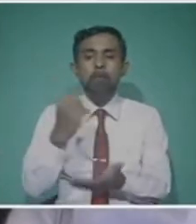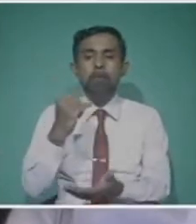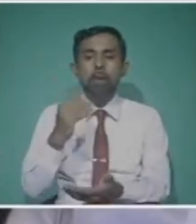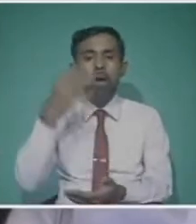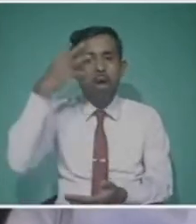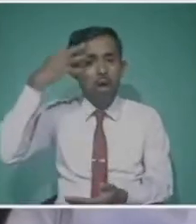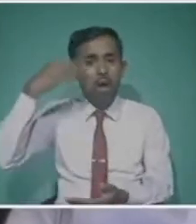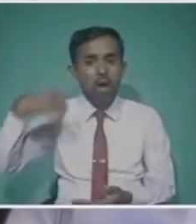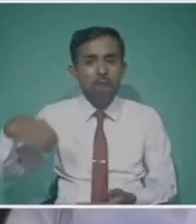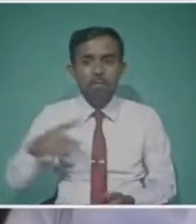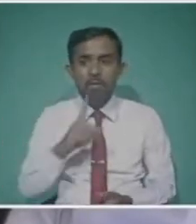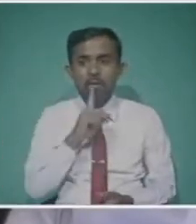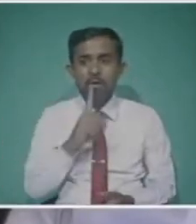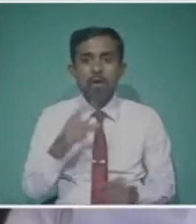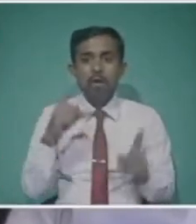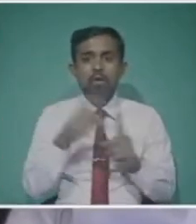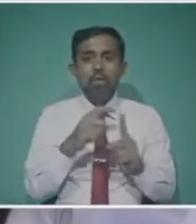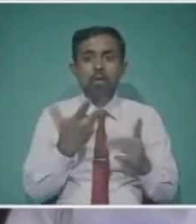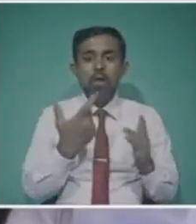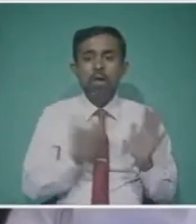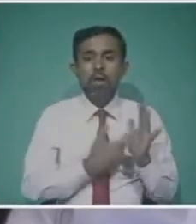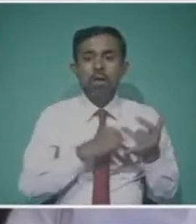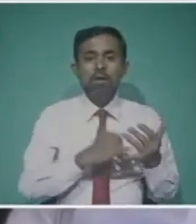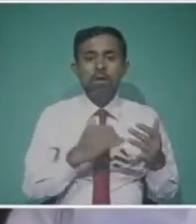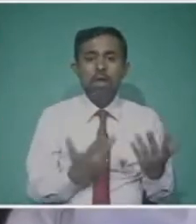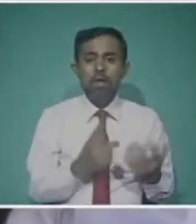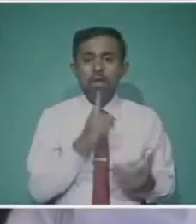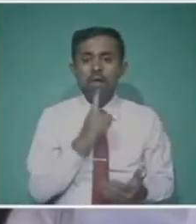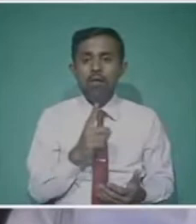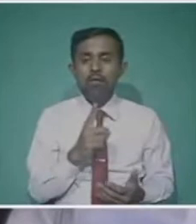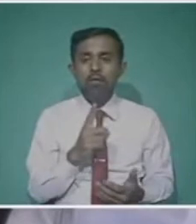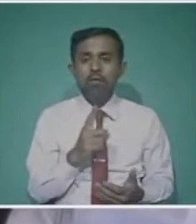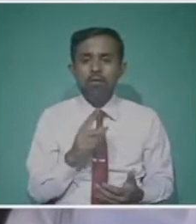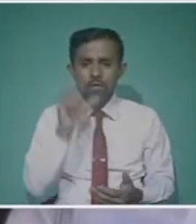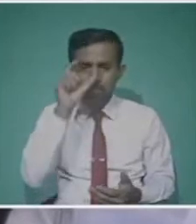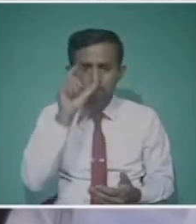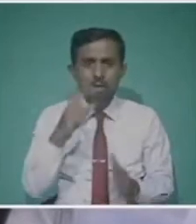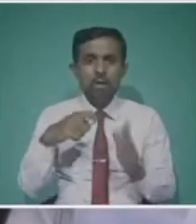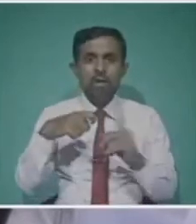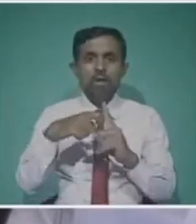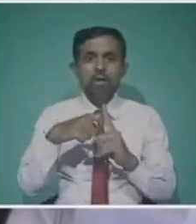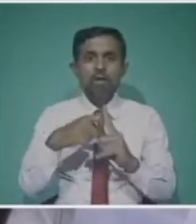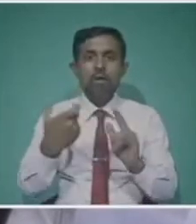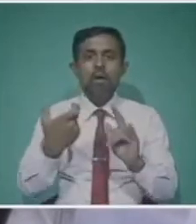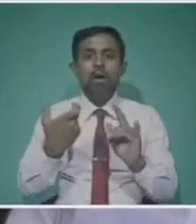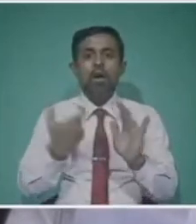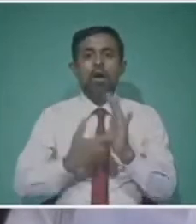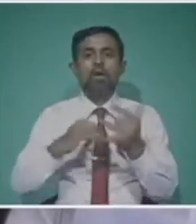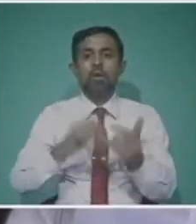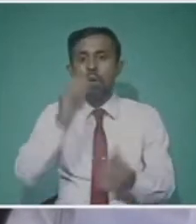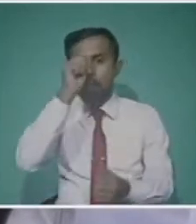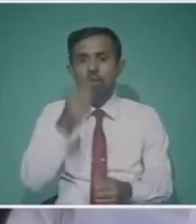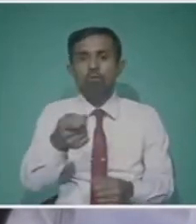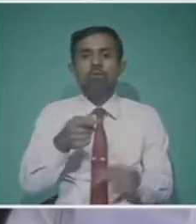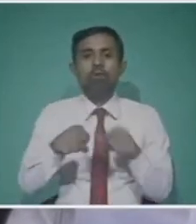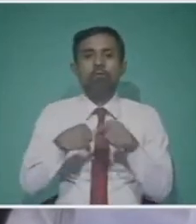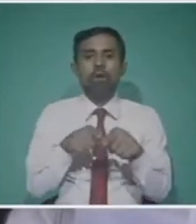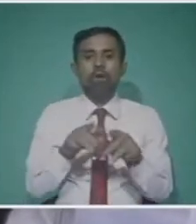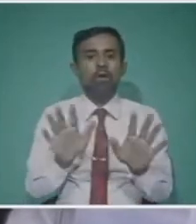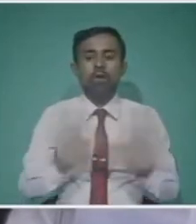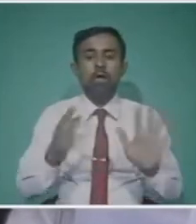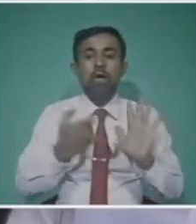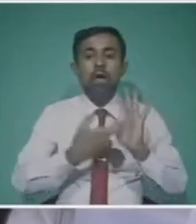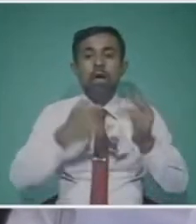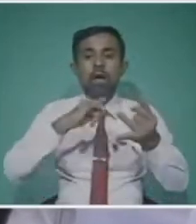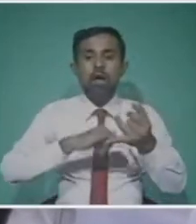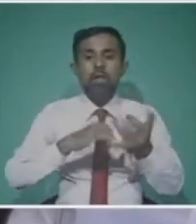අමතක වුණා කියන්නේ ඩොලර් නෑ රුපියලුත් නෑ කියනකොට ඒක නිකන් බලනකොට කාංචන මැතිතුමා රුපියල් ටික හොරකම් කළා වගේ නෑ මේ රුපියල්